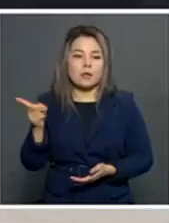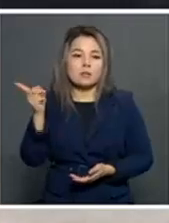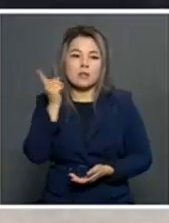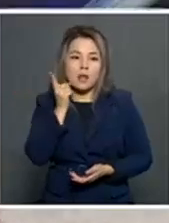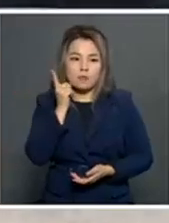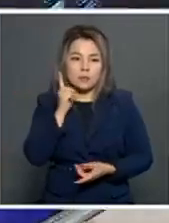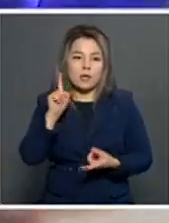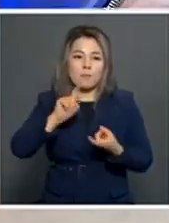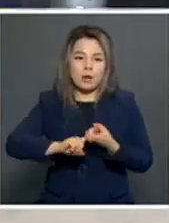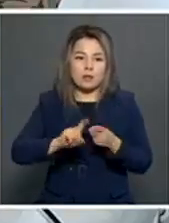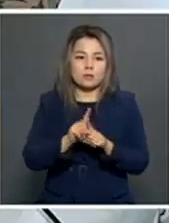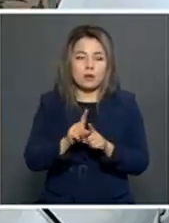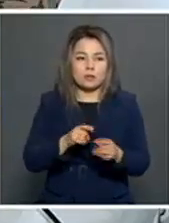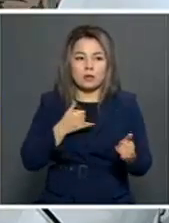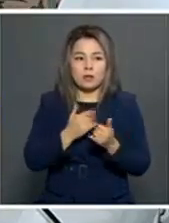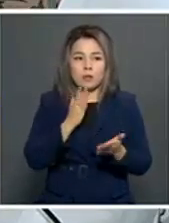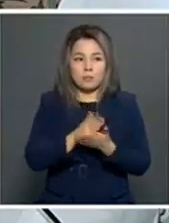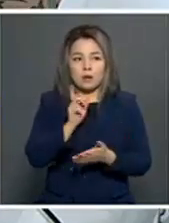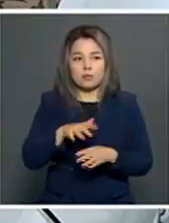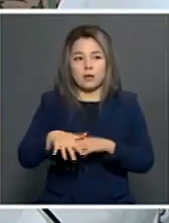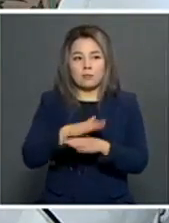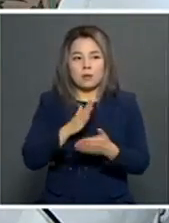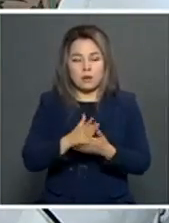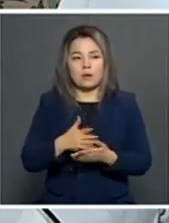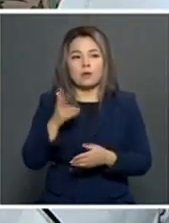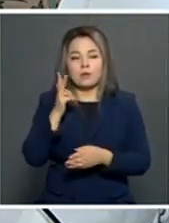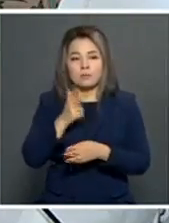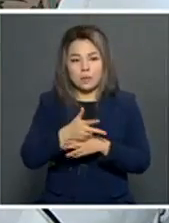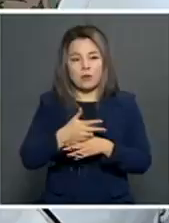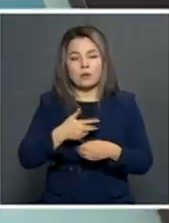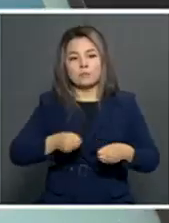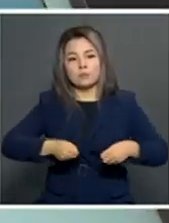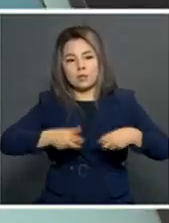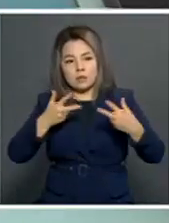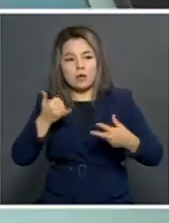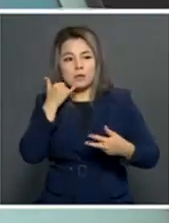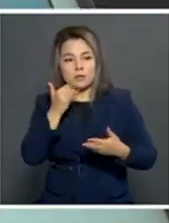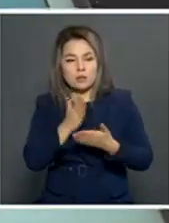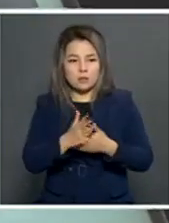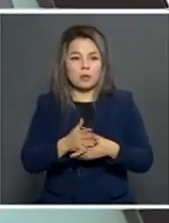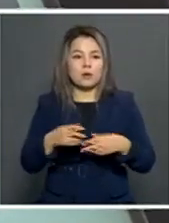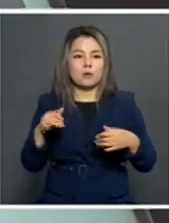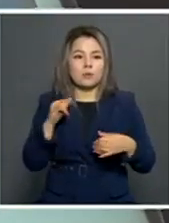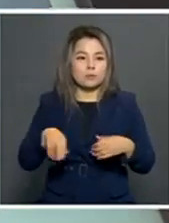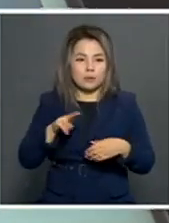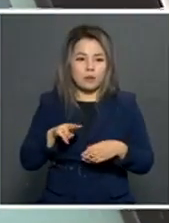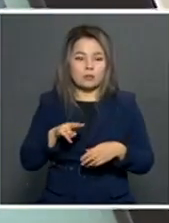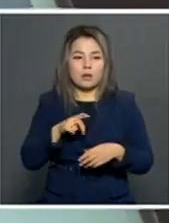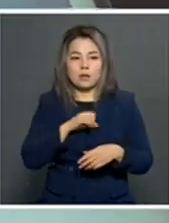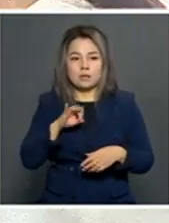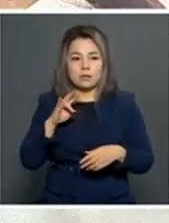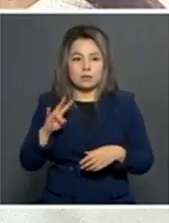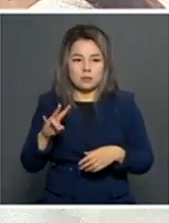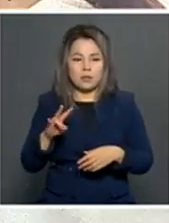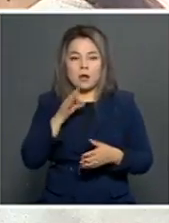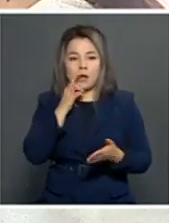телефонмен байланыстырамыз. Халық бізге видеозвонокпен звондайды, жеке куәлікпен ИИН